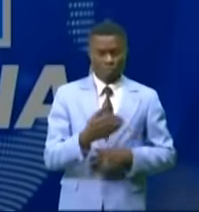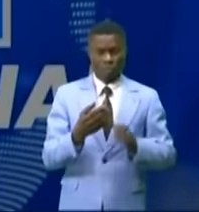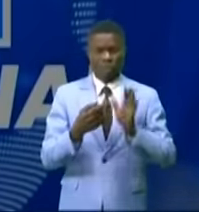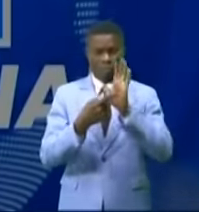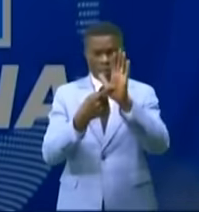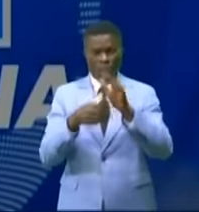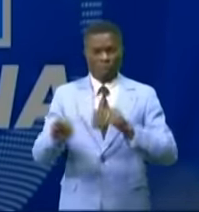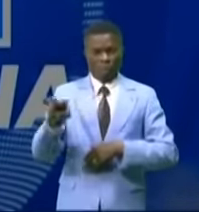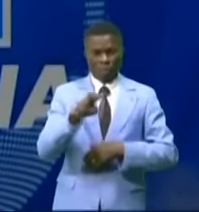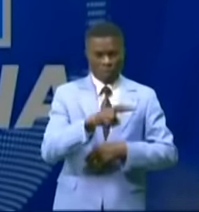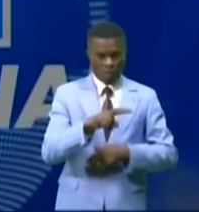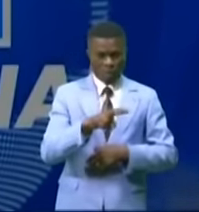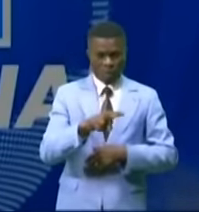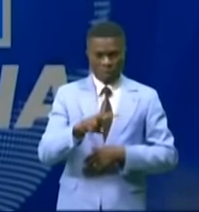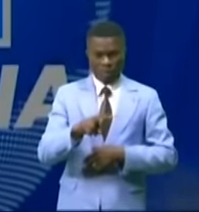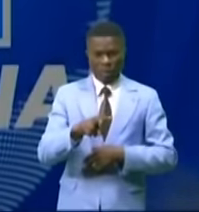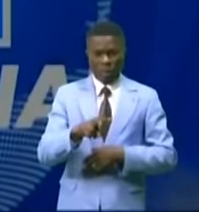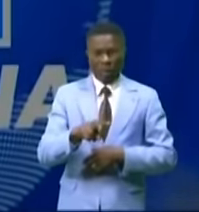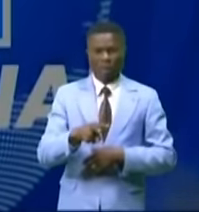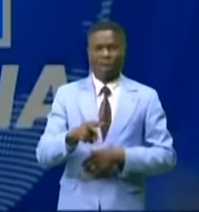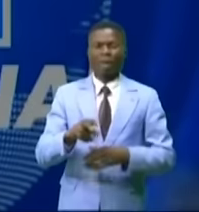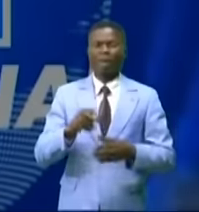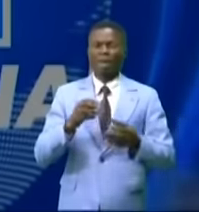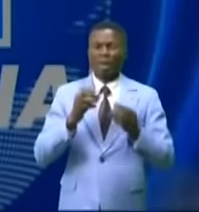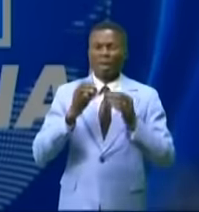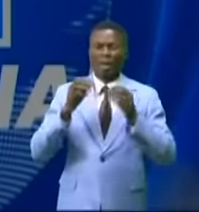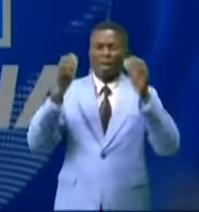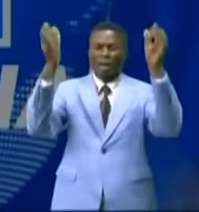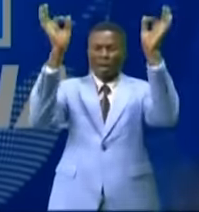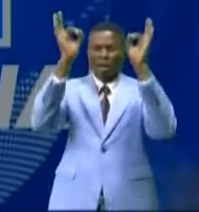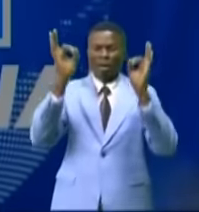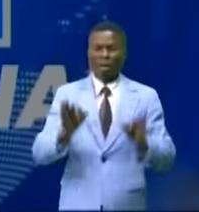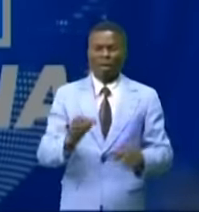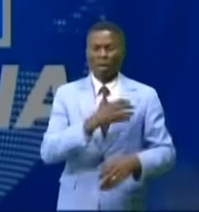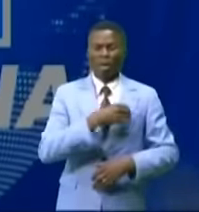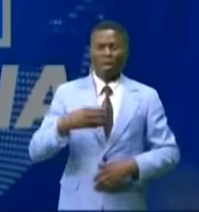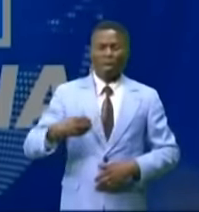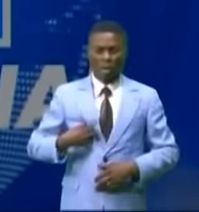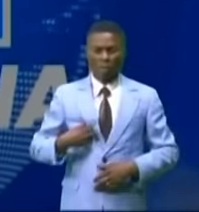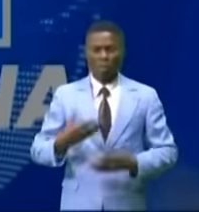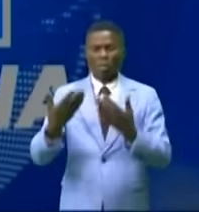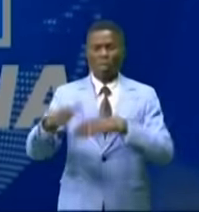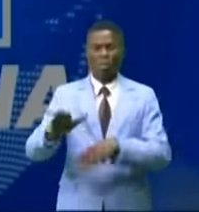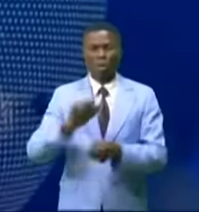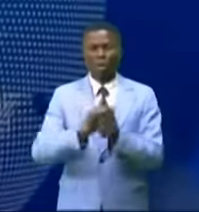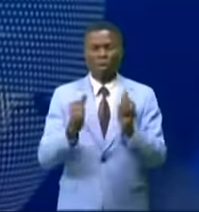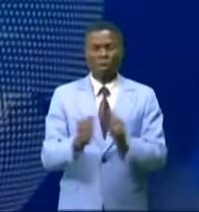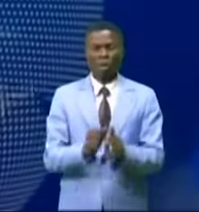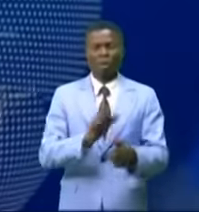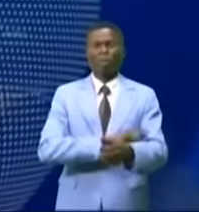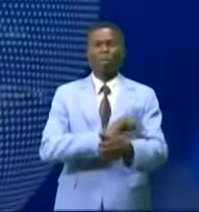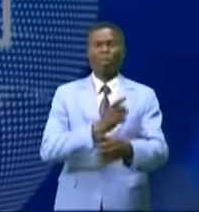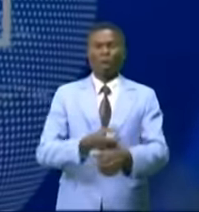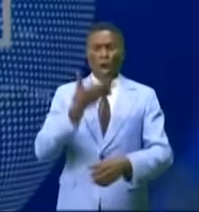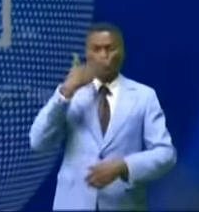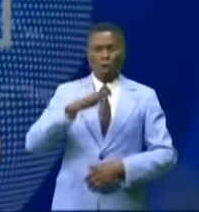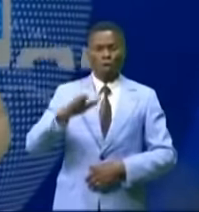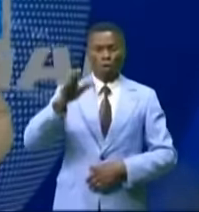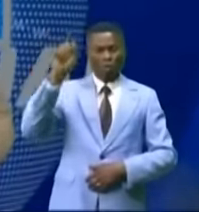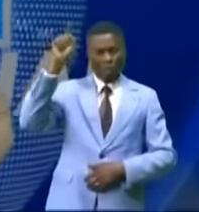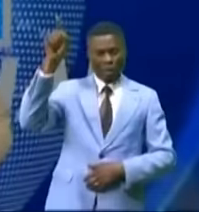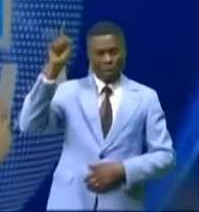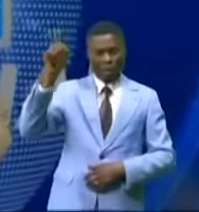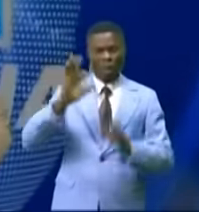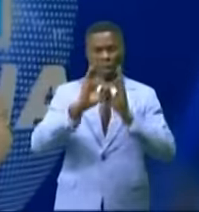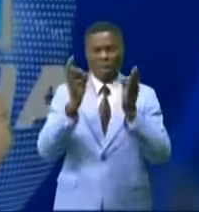Certainement suivi ce décès tragique d'Annie Tshidibi, une infirmière morte de suite d'une complication de grossesse aux cliniques Ngalima. Sa